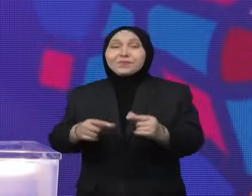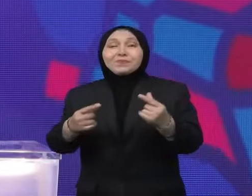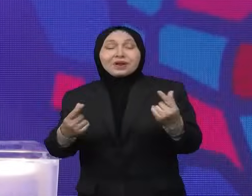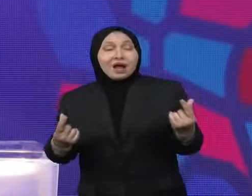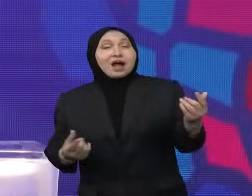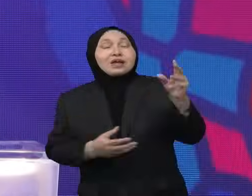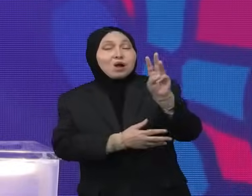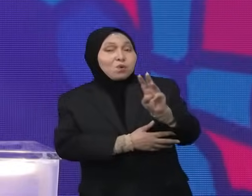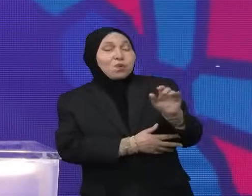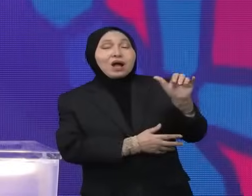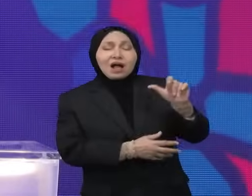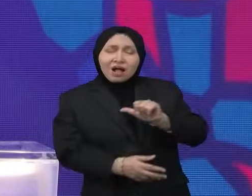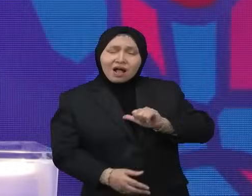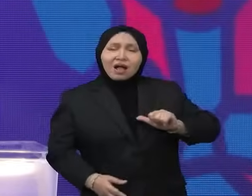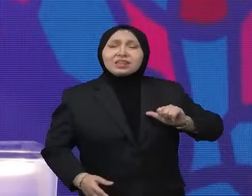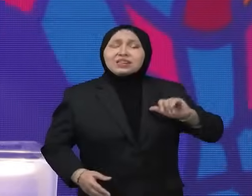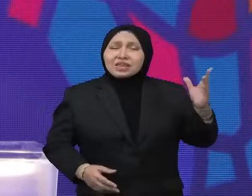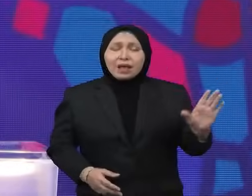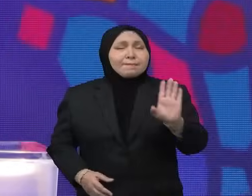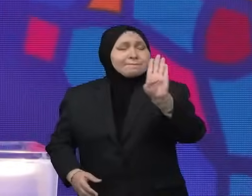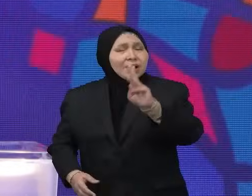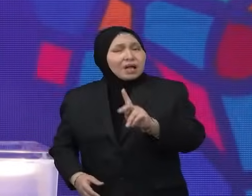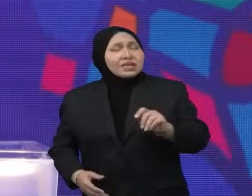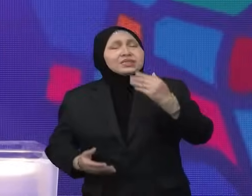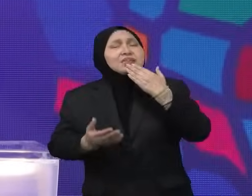القرآن وأهل بيته